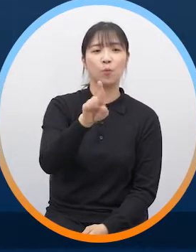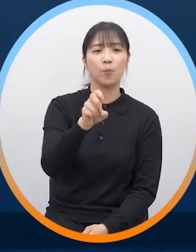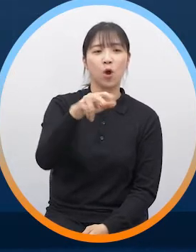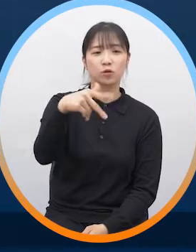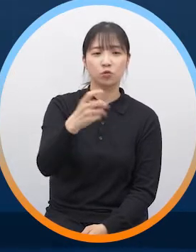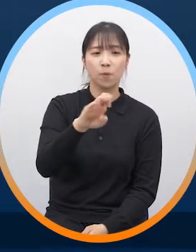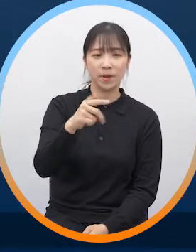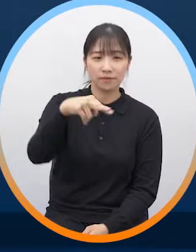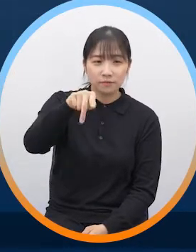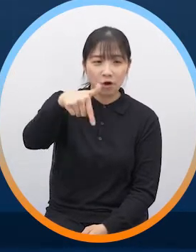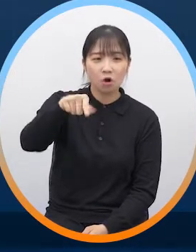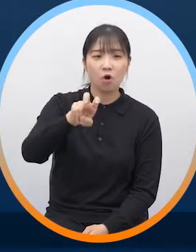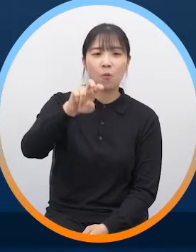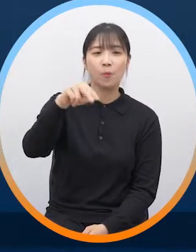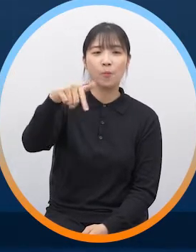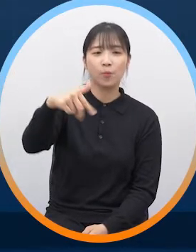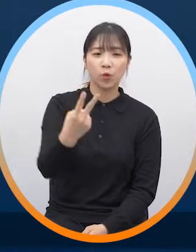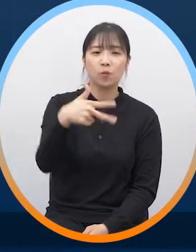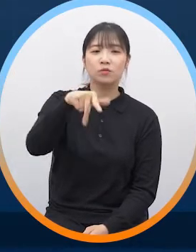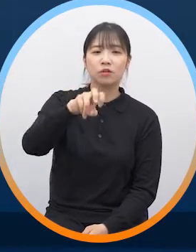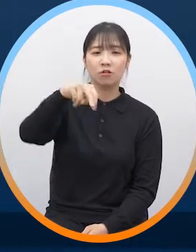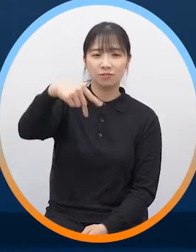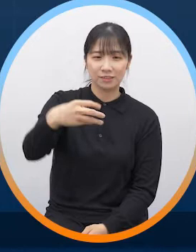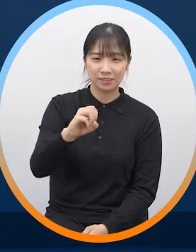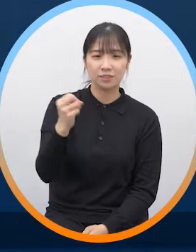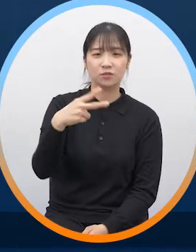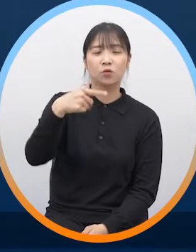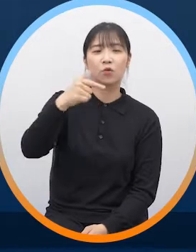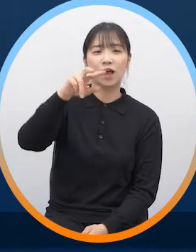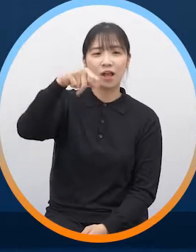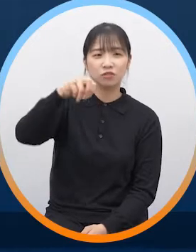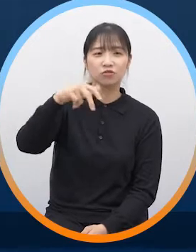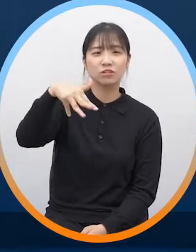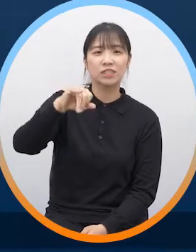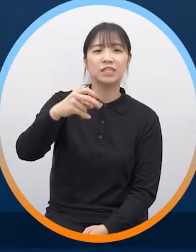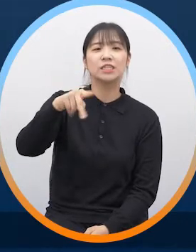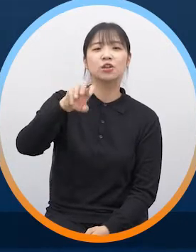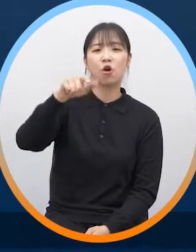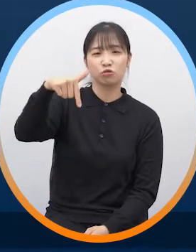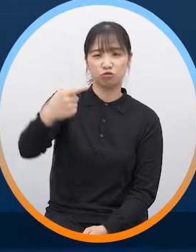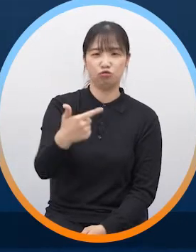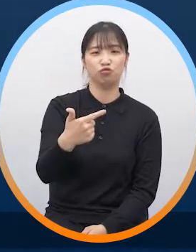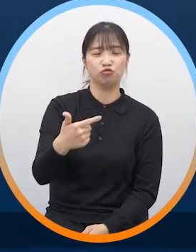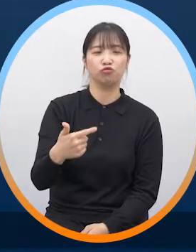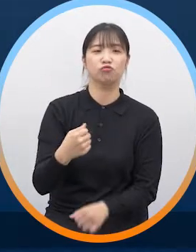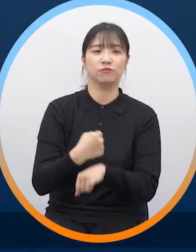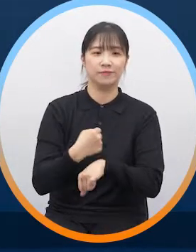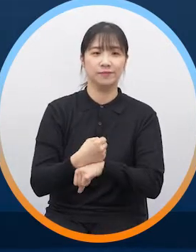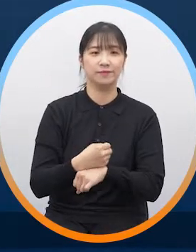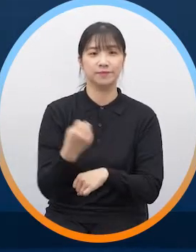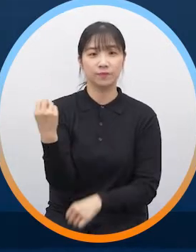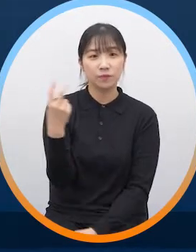정승, 나중 칠성군으로 봉하게 됩니다. 또